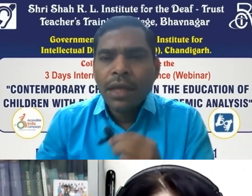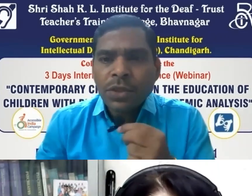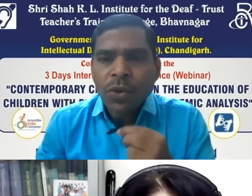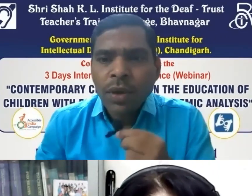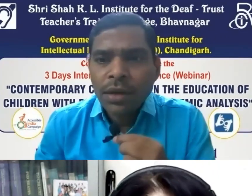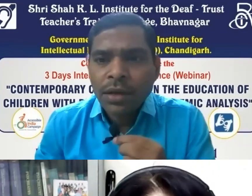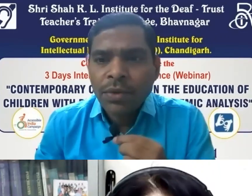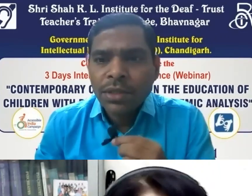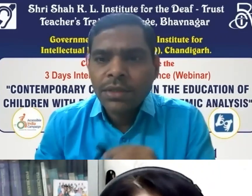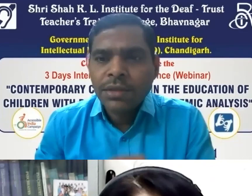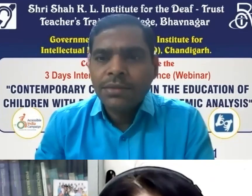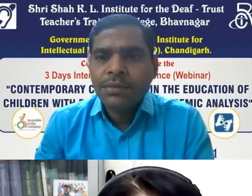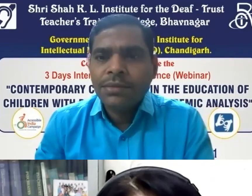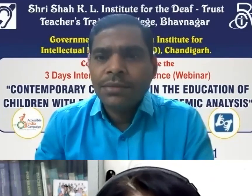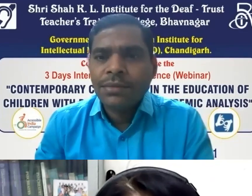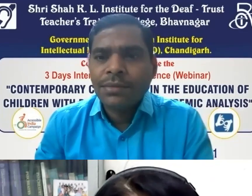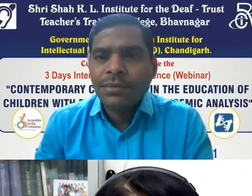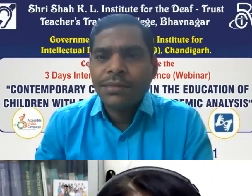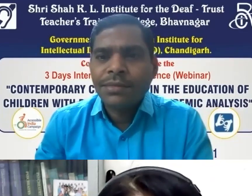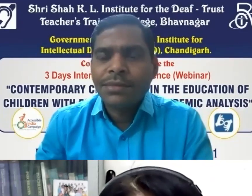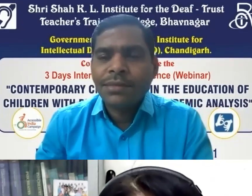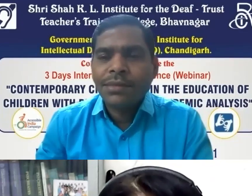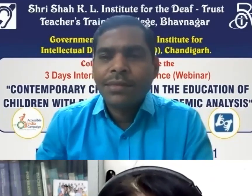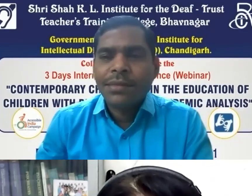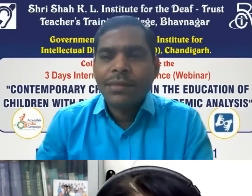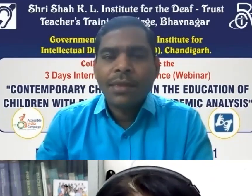I think there is no any questions.